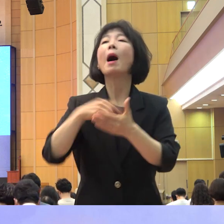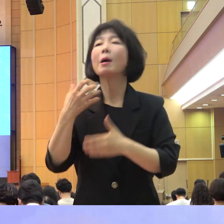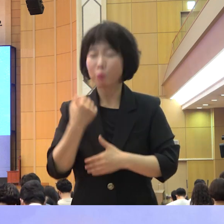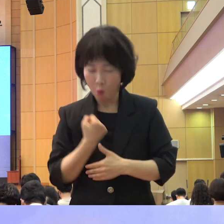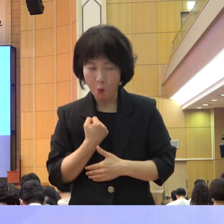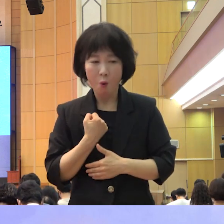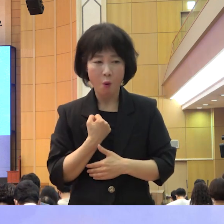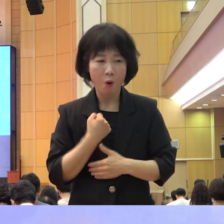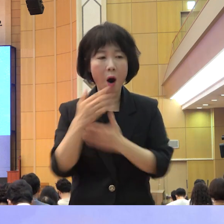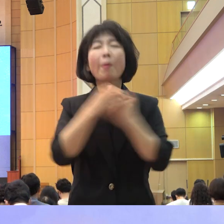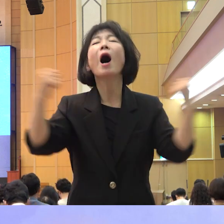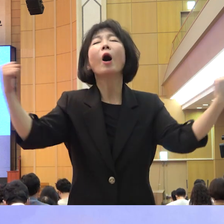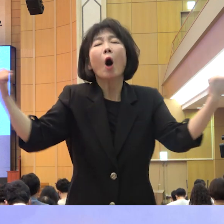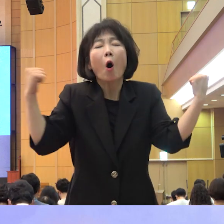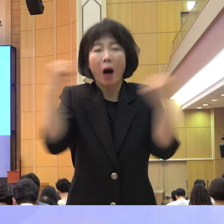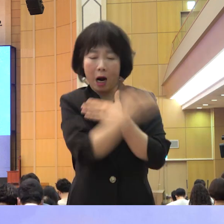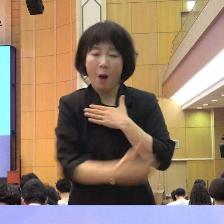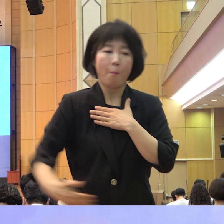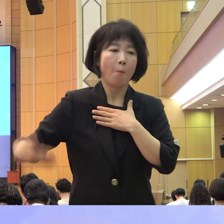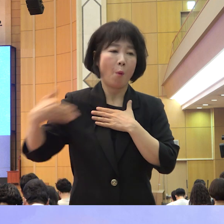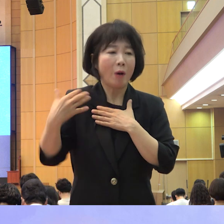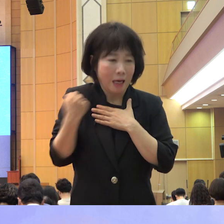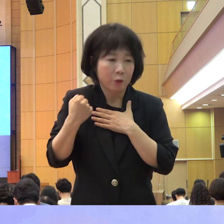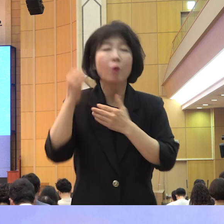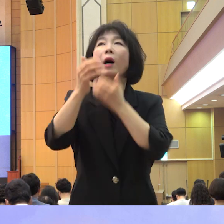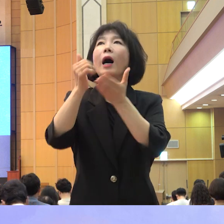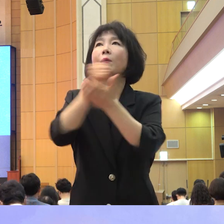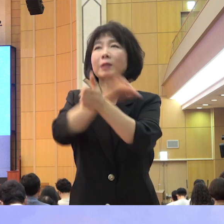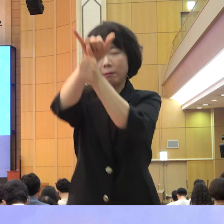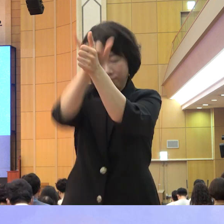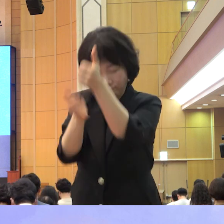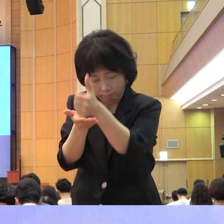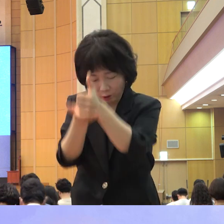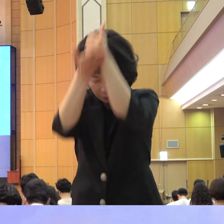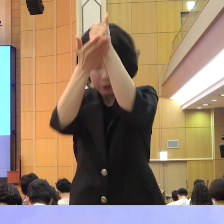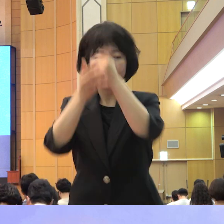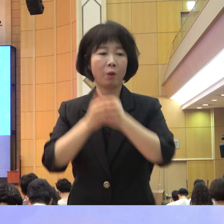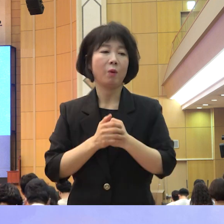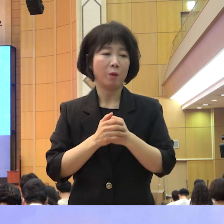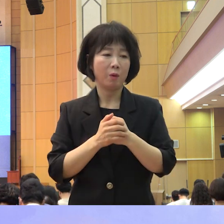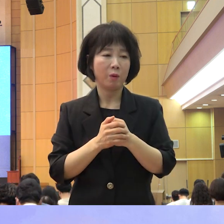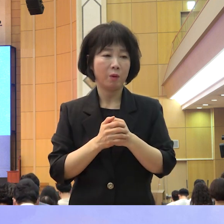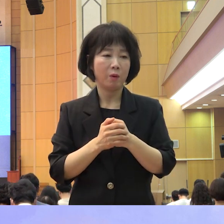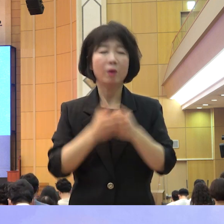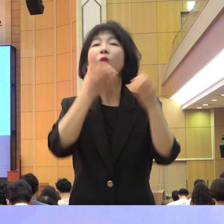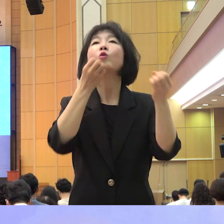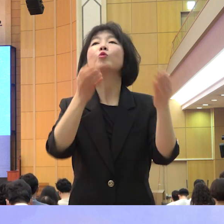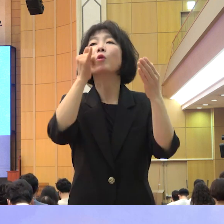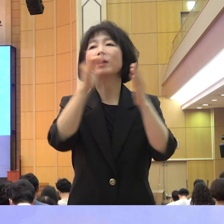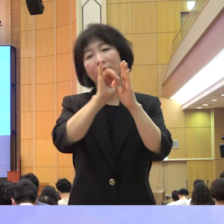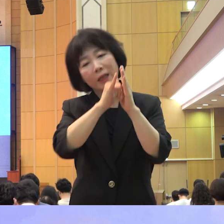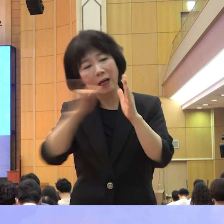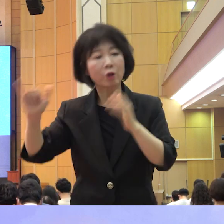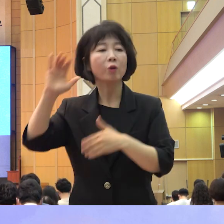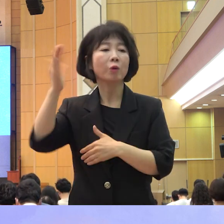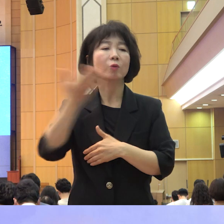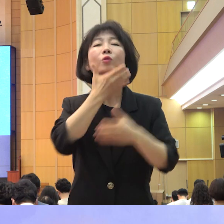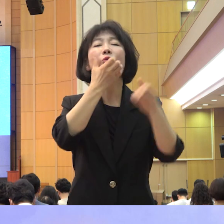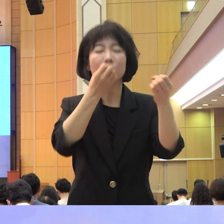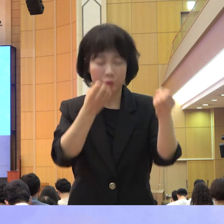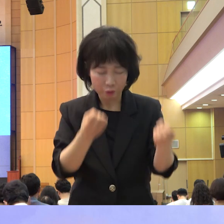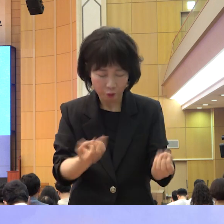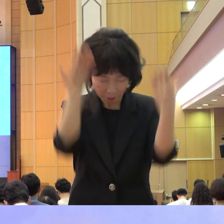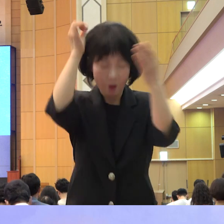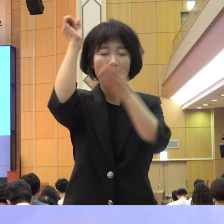마음으로 건강한 몸으로 하나님 잘 섬기며 축복된 가정이,